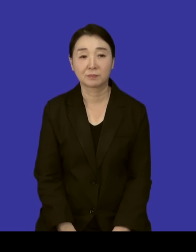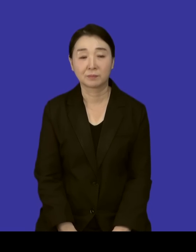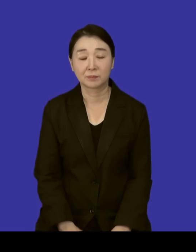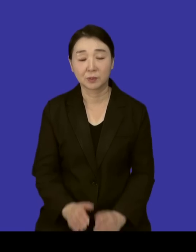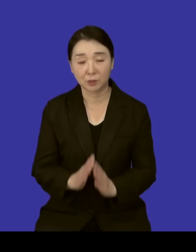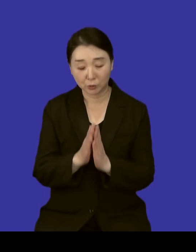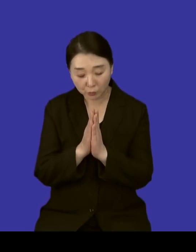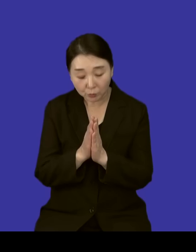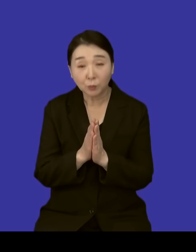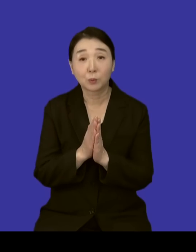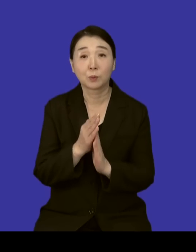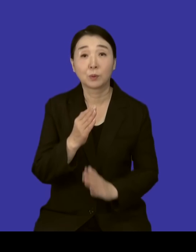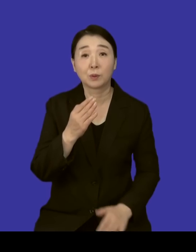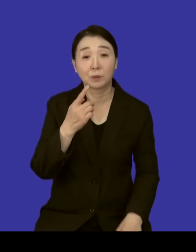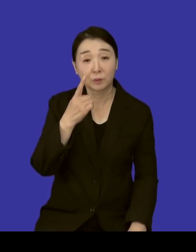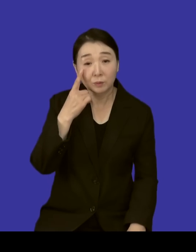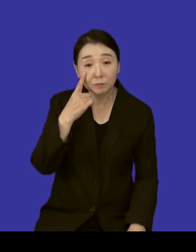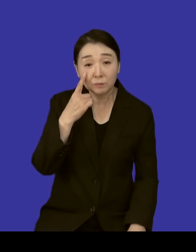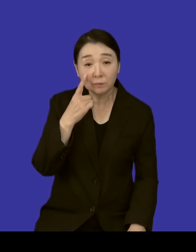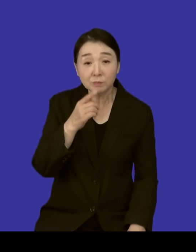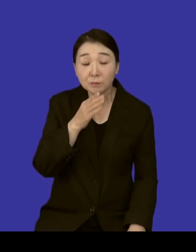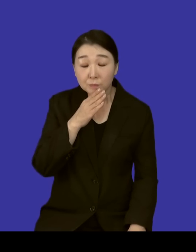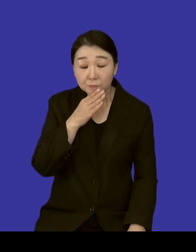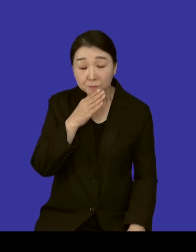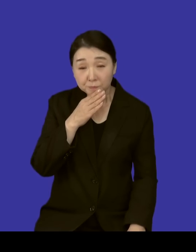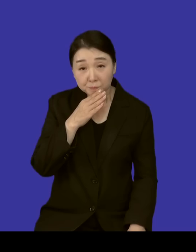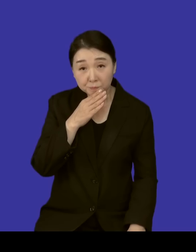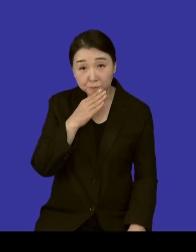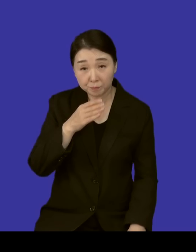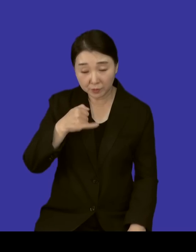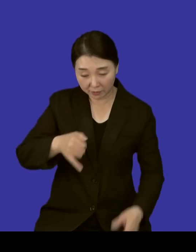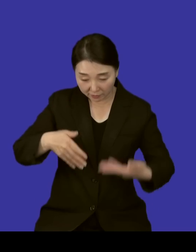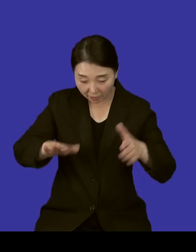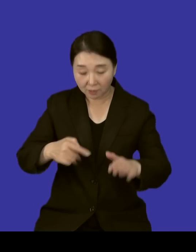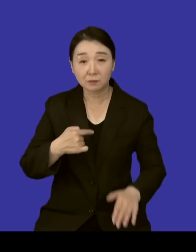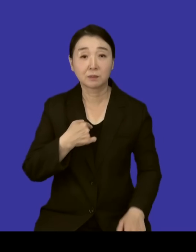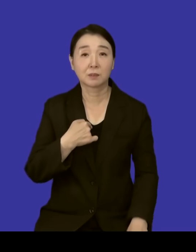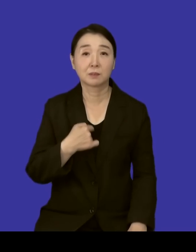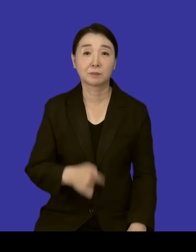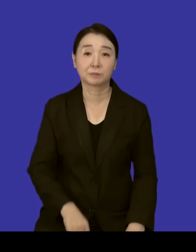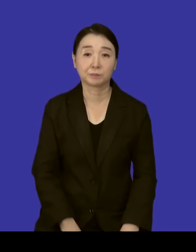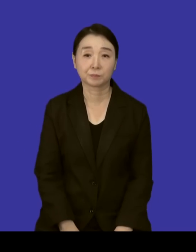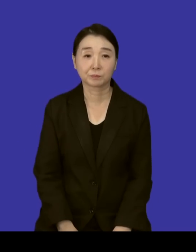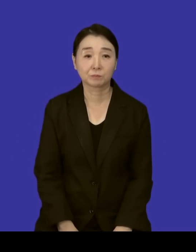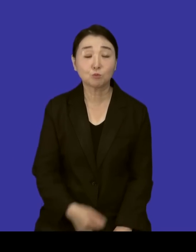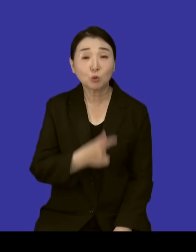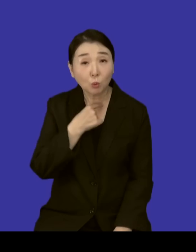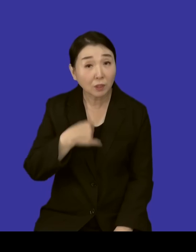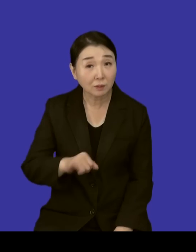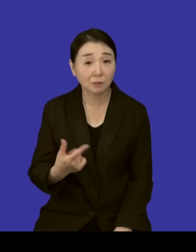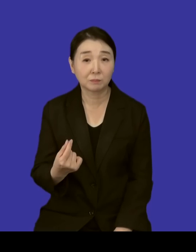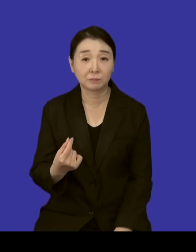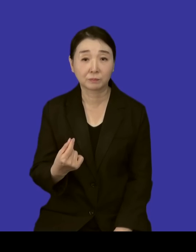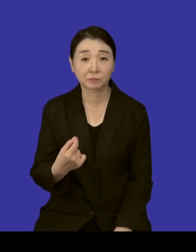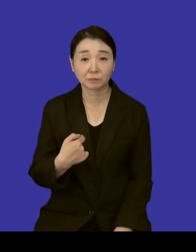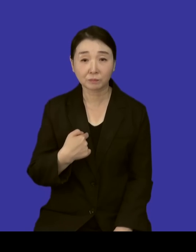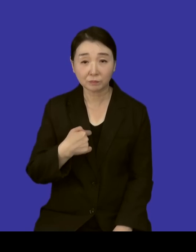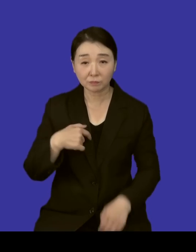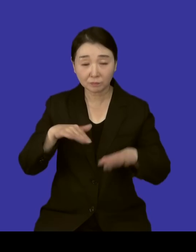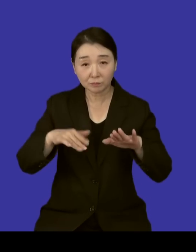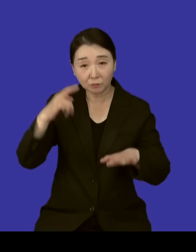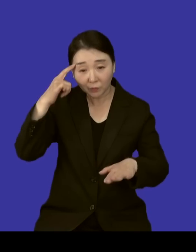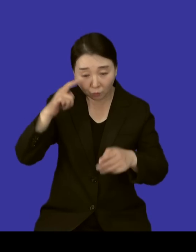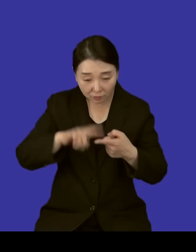기도해서 예. 정말 낳는 딸이 저 같은 딸 아니에요? 네네네. 그렇죠, 그렇죠. 예. 모두가 바라는 딸이죠. 근데 나는 왜